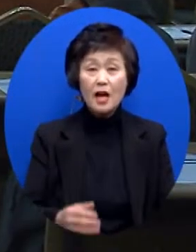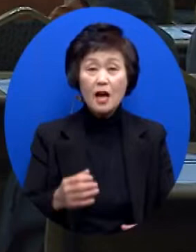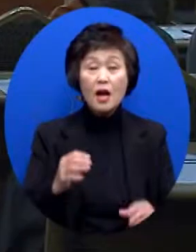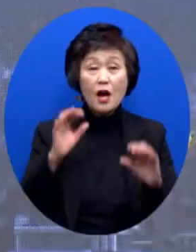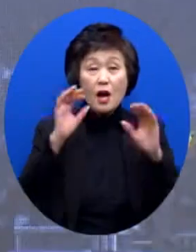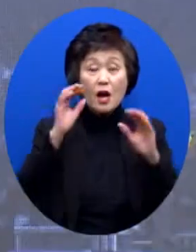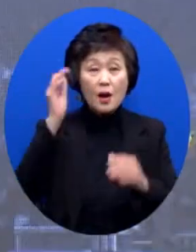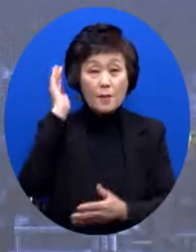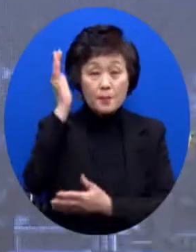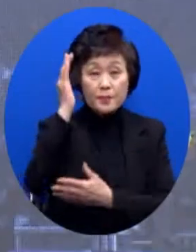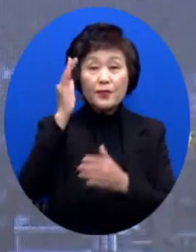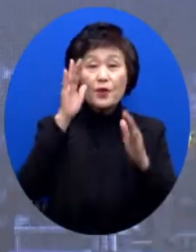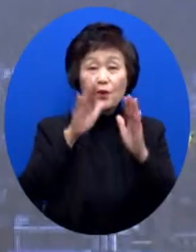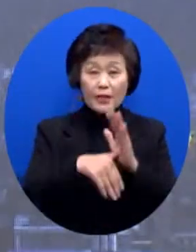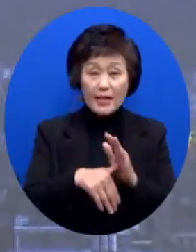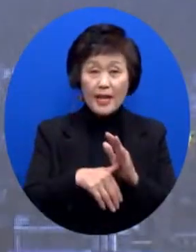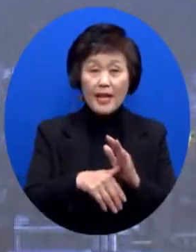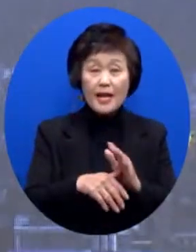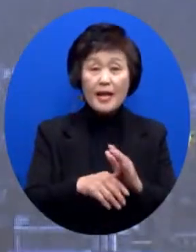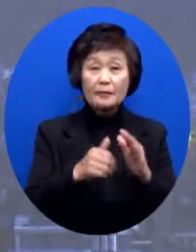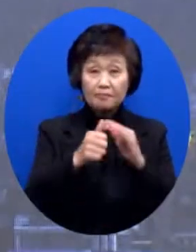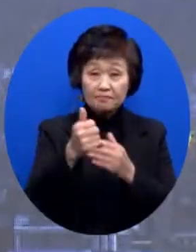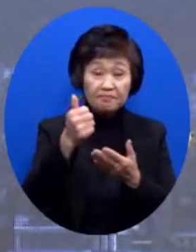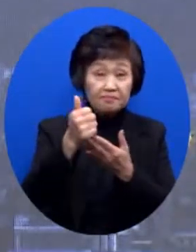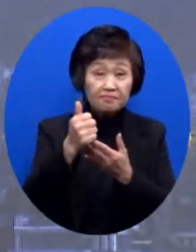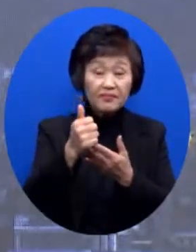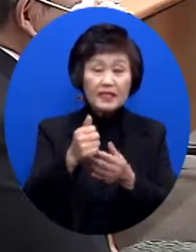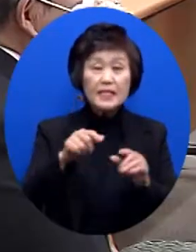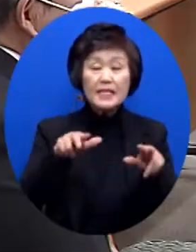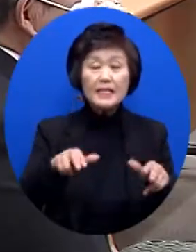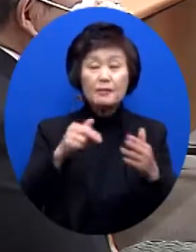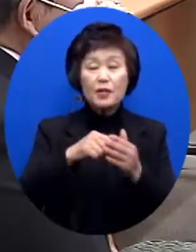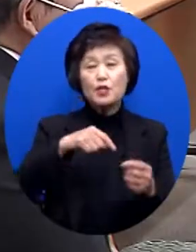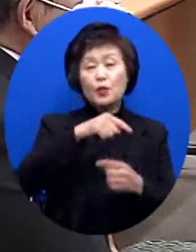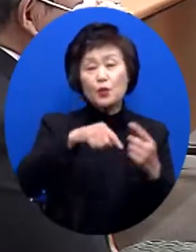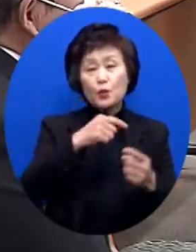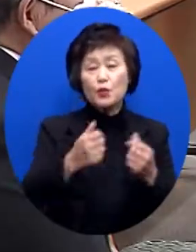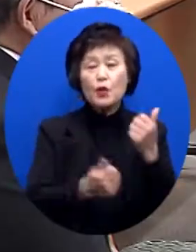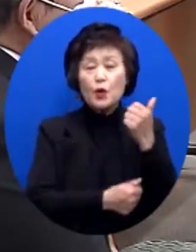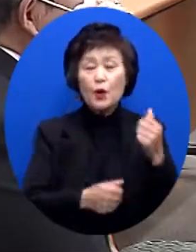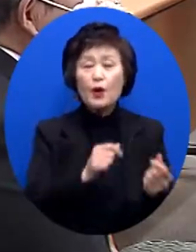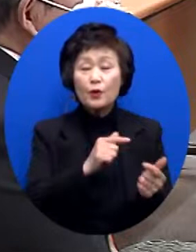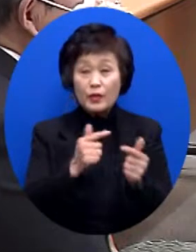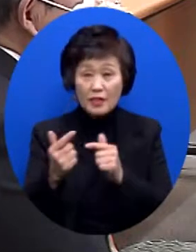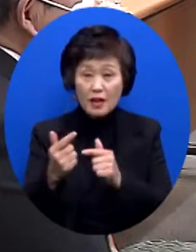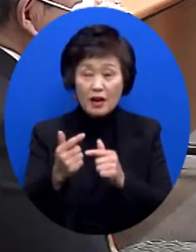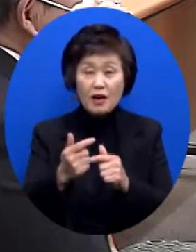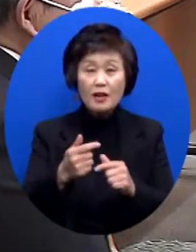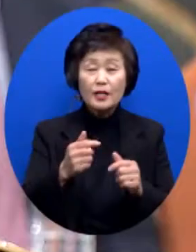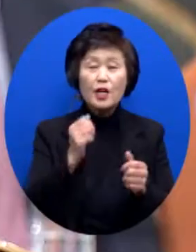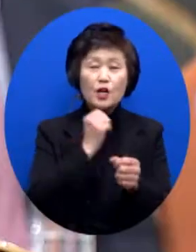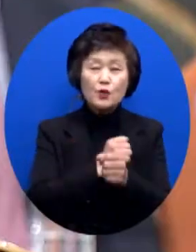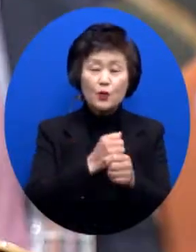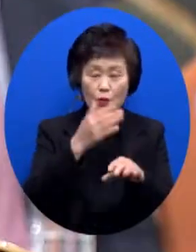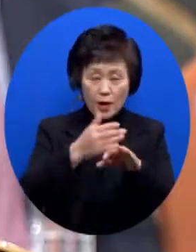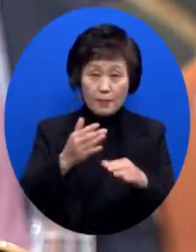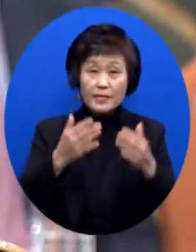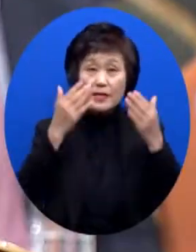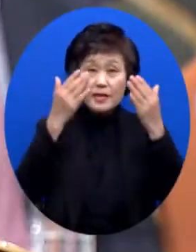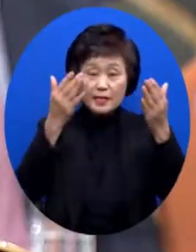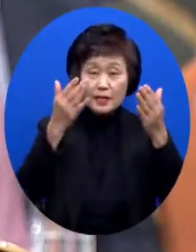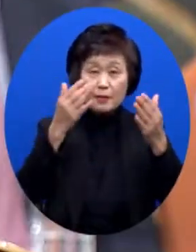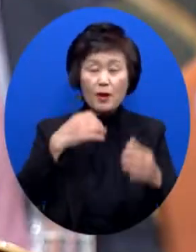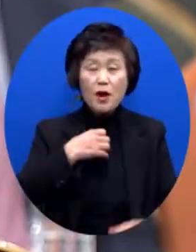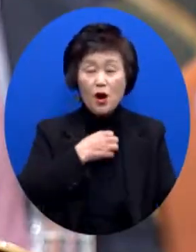환영사에서 CTS 최현탁 사장은 지금까지 운영위원 회원들의 관심과 기도에 감사하다며 코로나19 위기